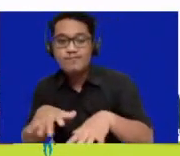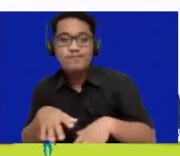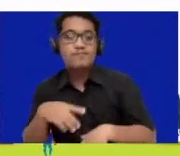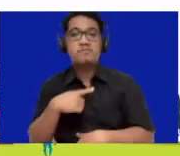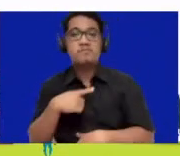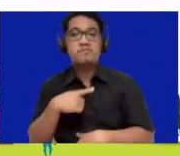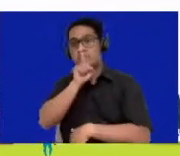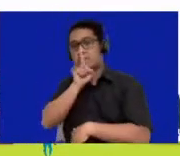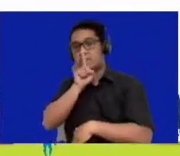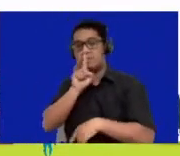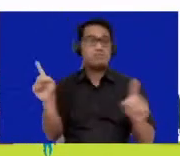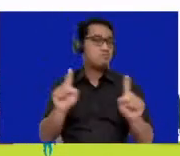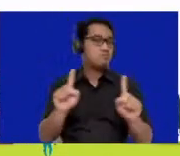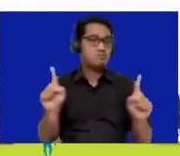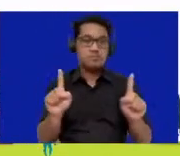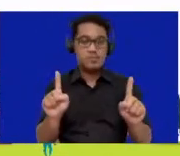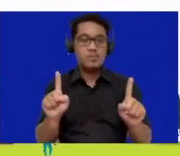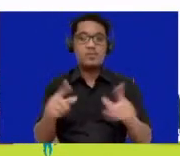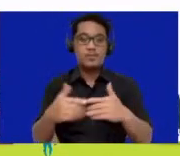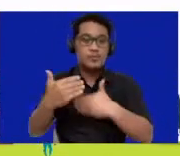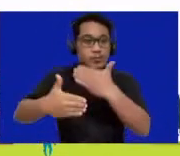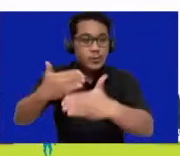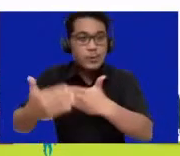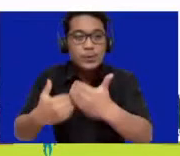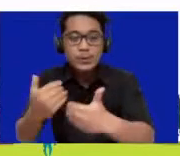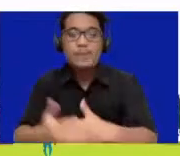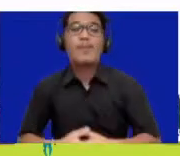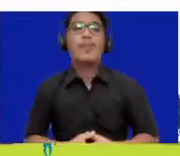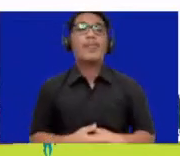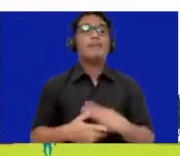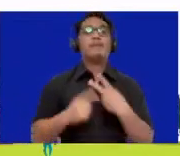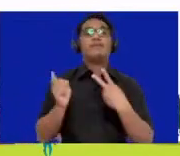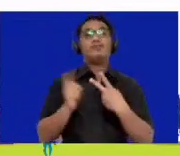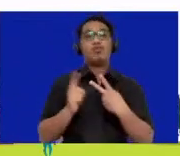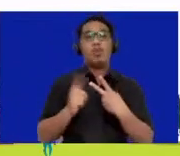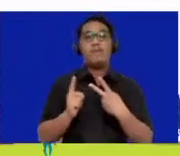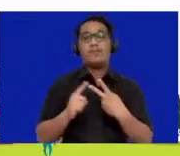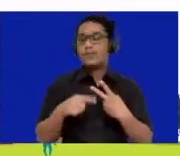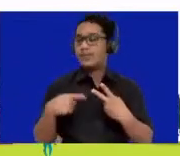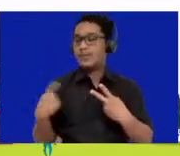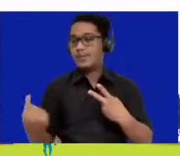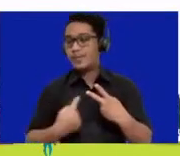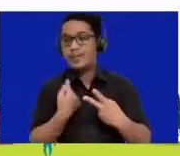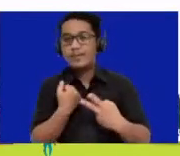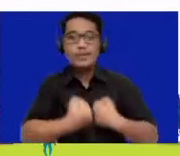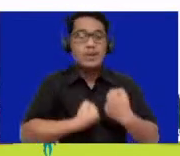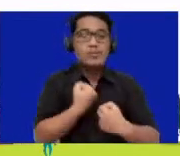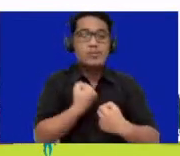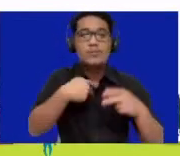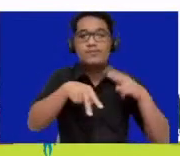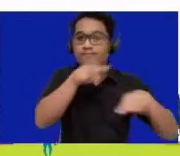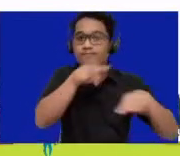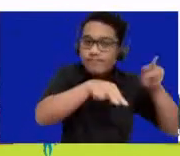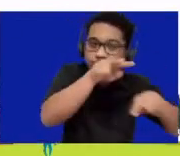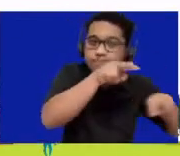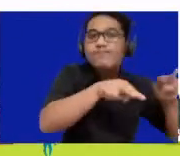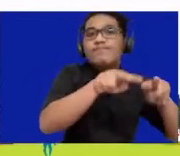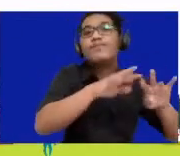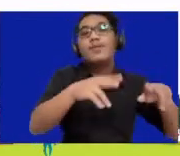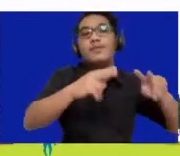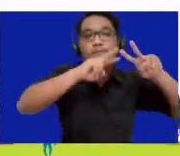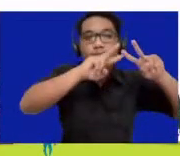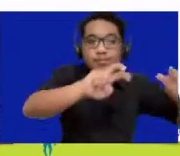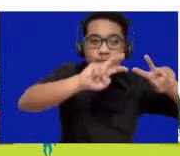bergerak. Kemudian pada saat bencana, kita melakukan kegiatan assessment atau melakukan kaji cepat di